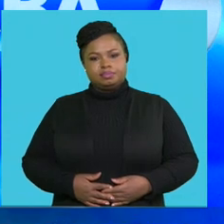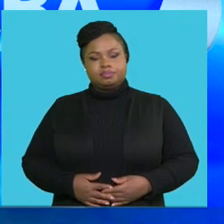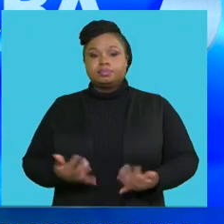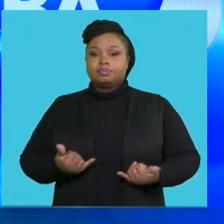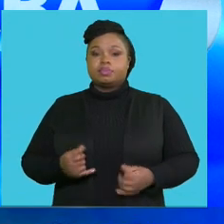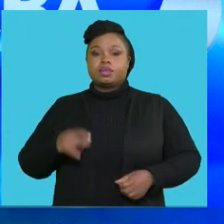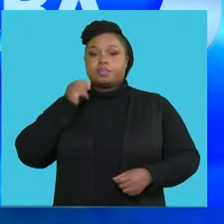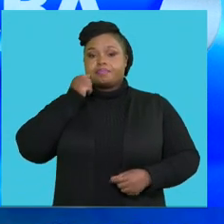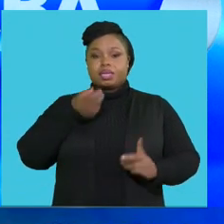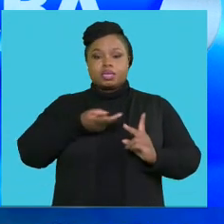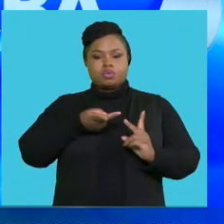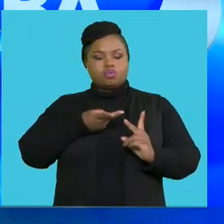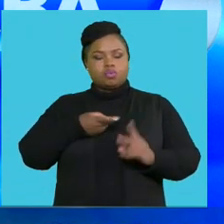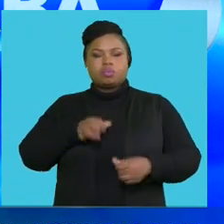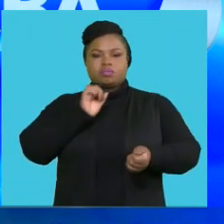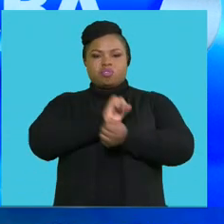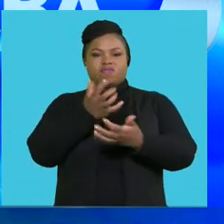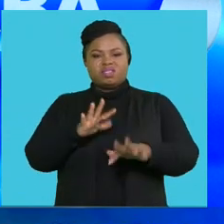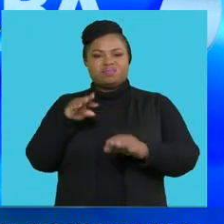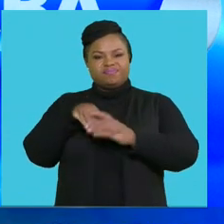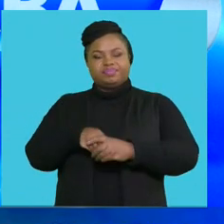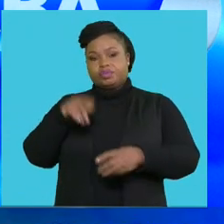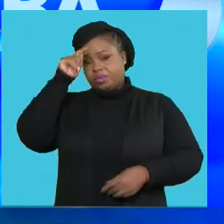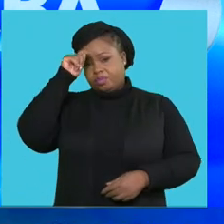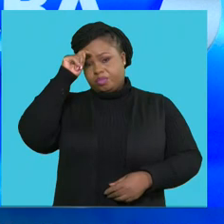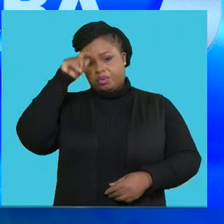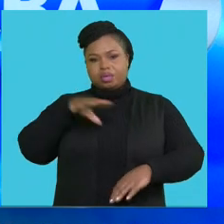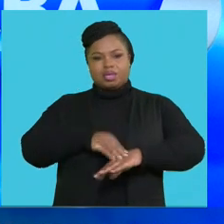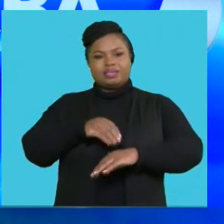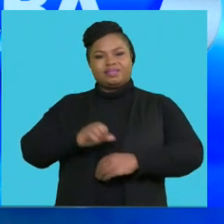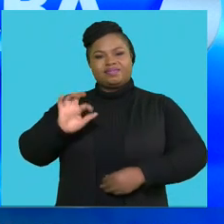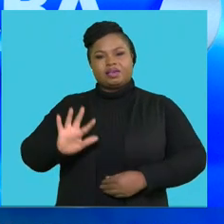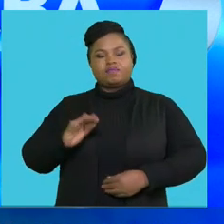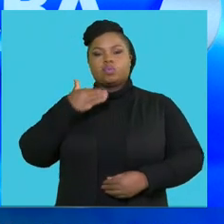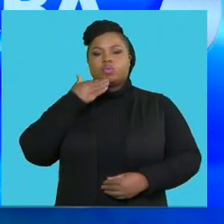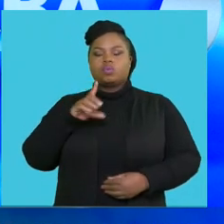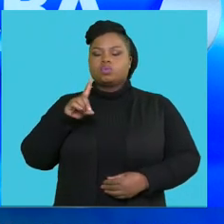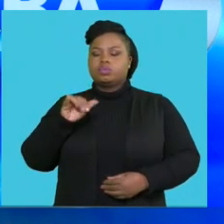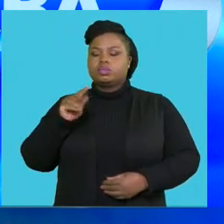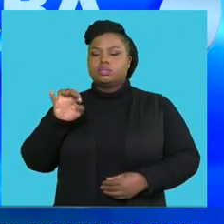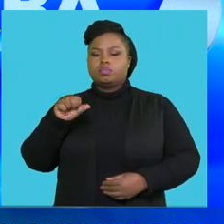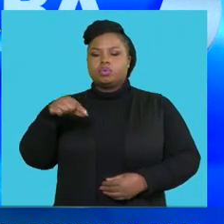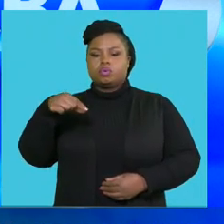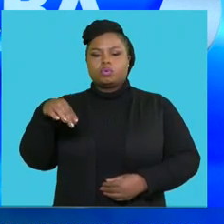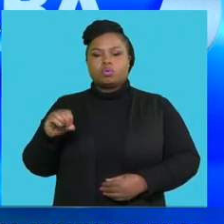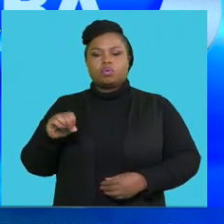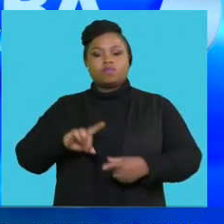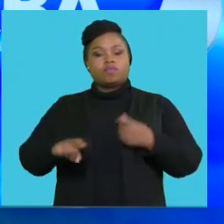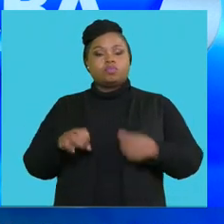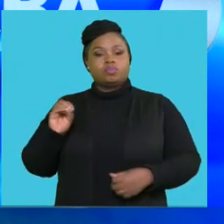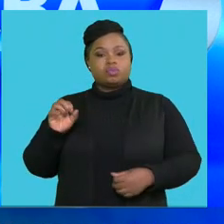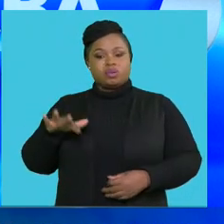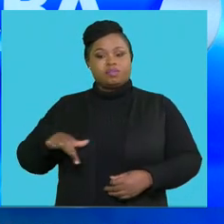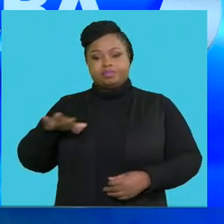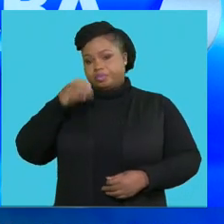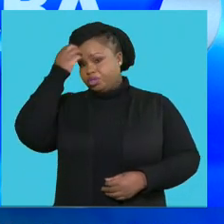Sekuboshwa kwabesilisa ababili abeyamaniswa nokubulawa komfanyana oneminyaka emihlanu ubudala uDiteboho Junior Phalane waseSoshanguve